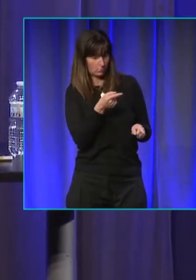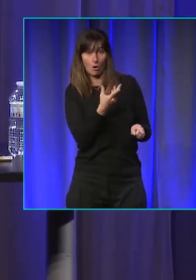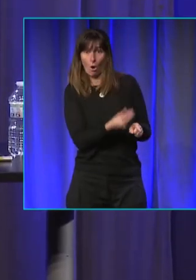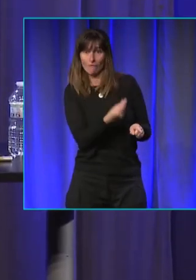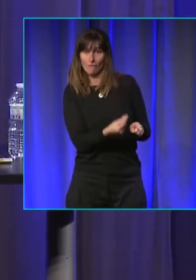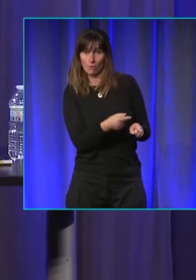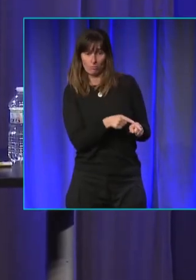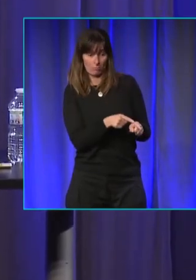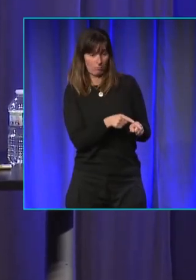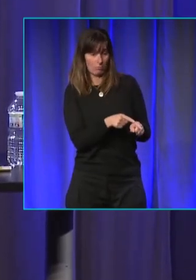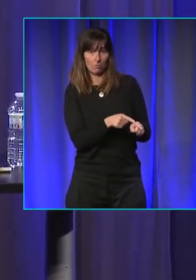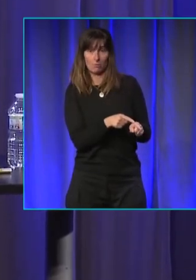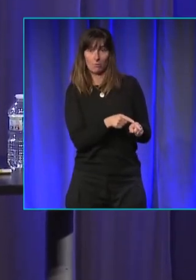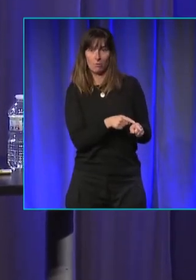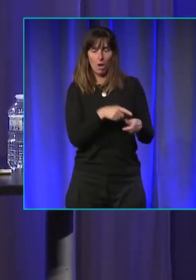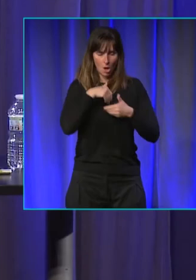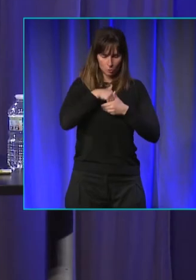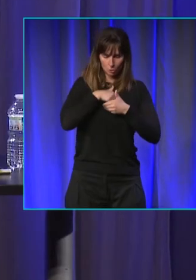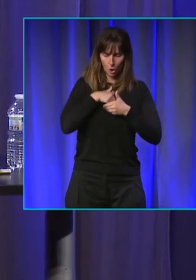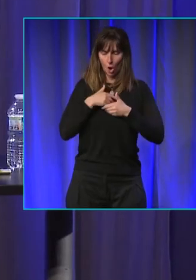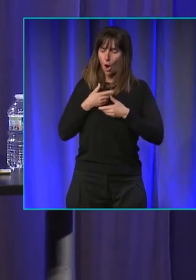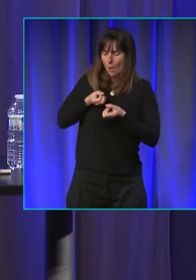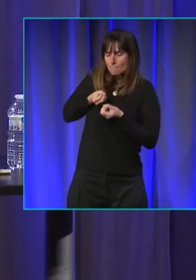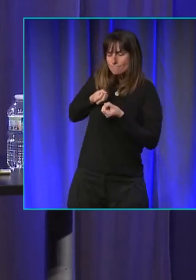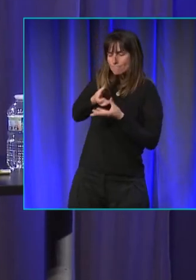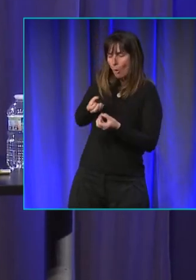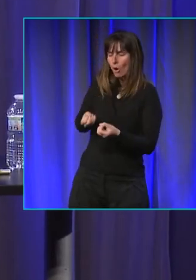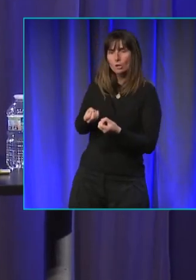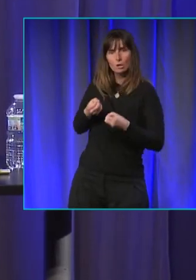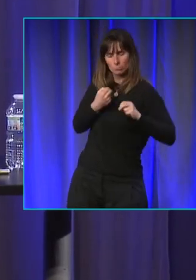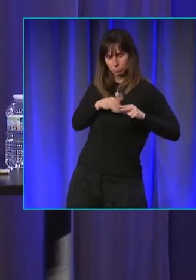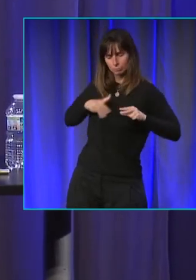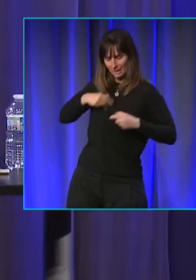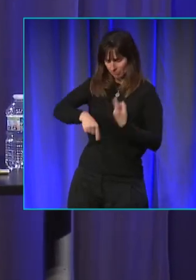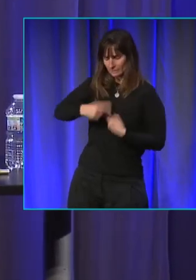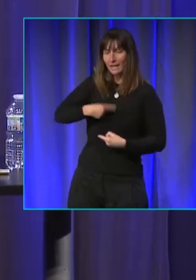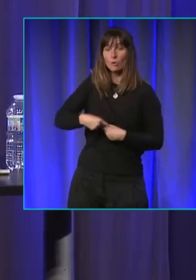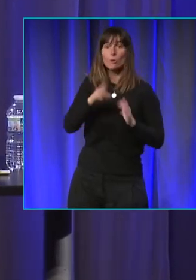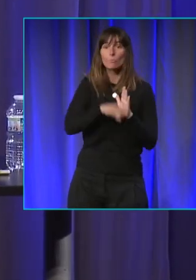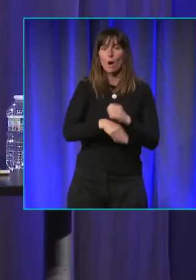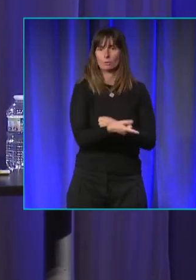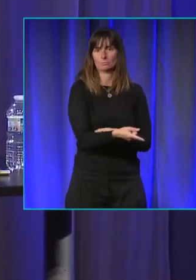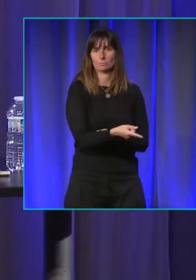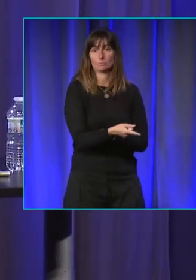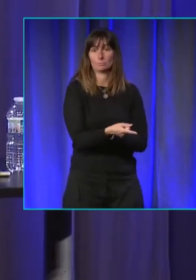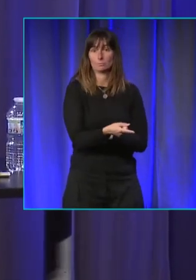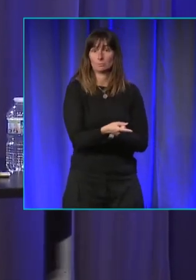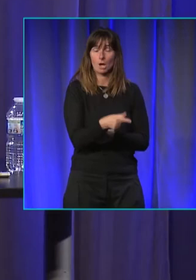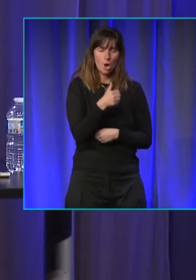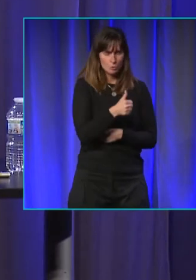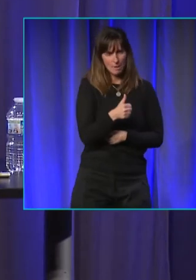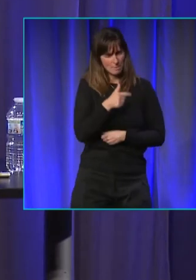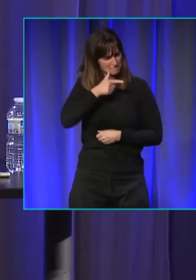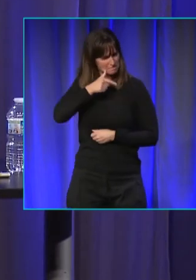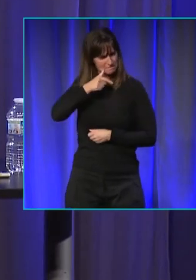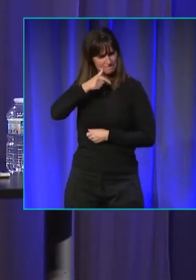est caractérisé par un déficit d'activation nerveuse qui est beaucoup plus conséquent. C'est-à-dire que volontairement, l'enfant ne pourra pas, autant que